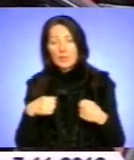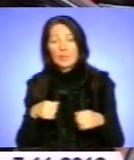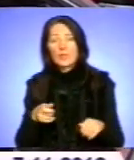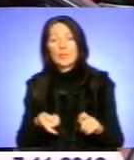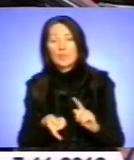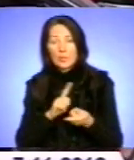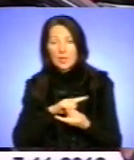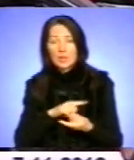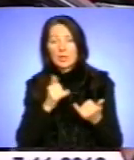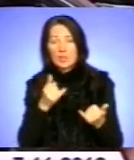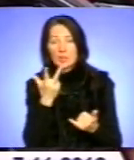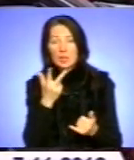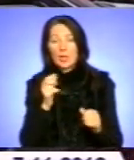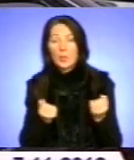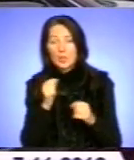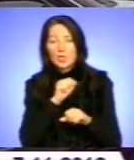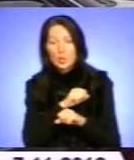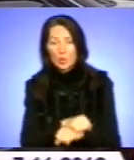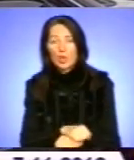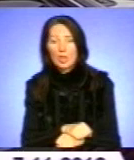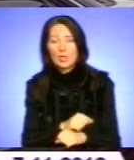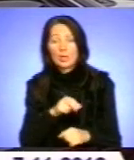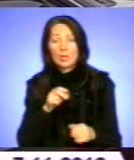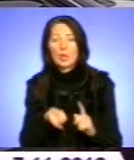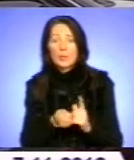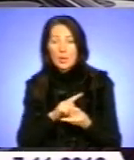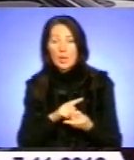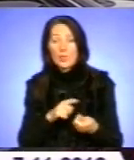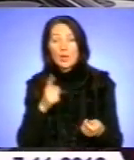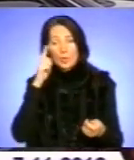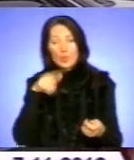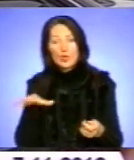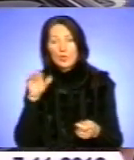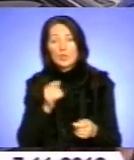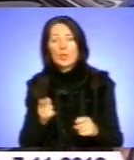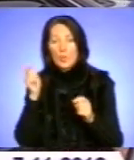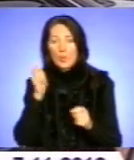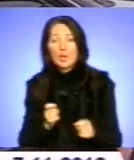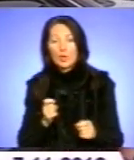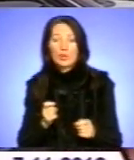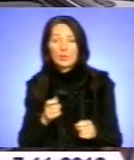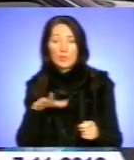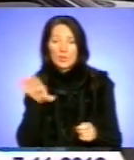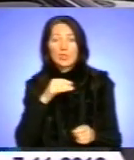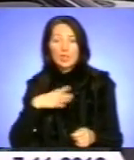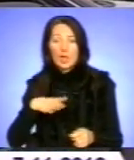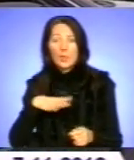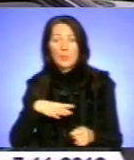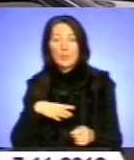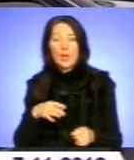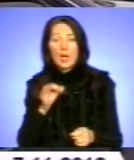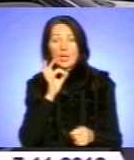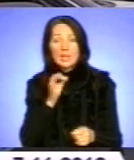три машини, перевзуваємо. Ну і думаємо, що всі приїдуть до нас перевзуватися, ми їх всіх чекаємо. Скажіть, в